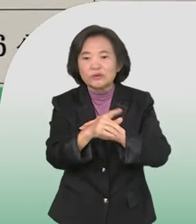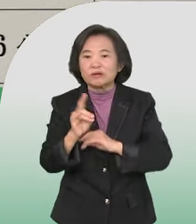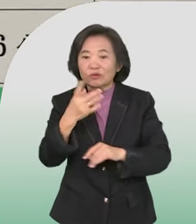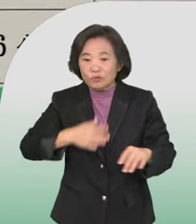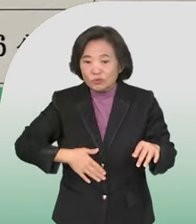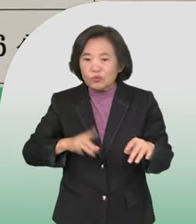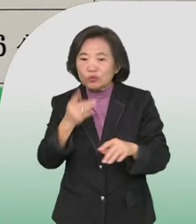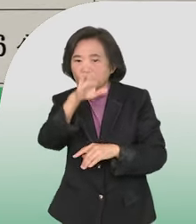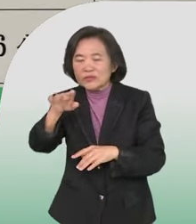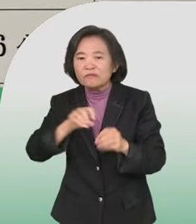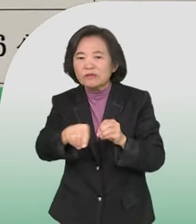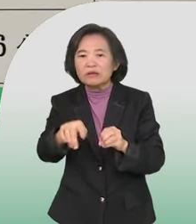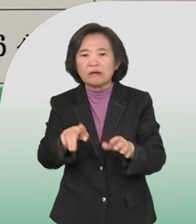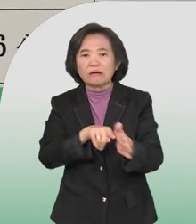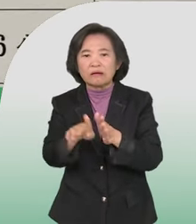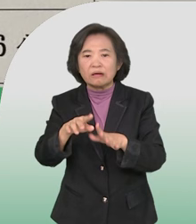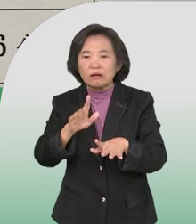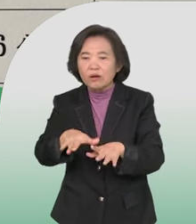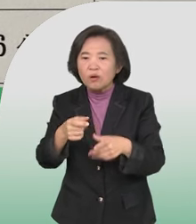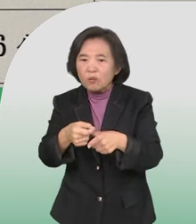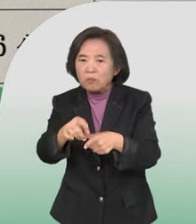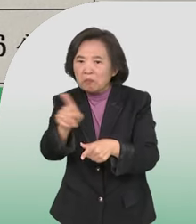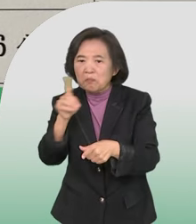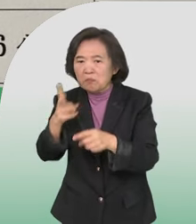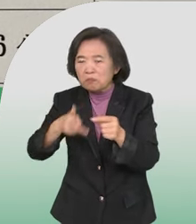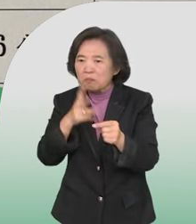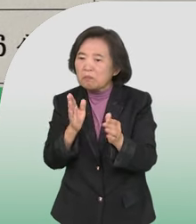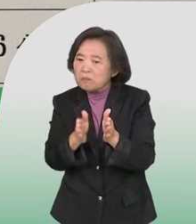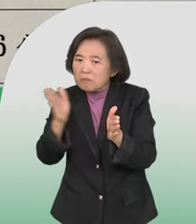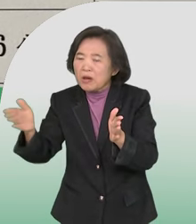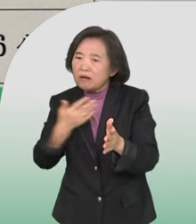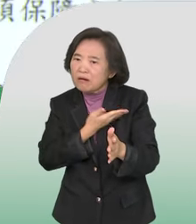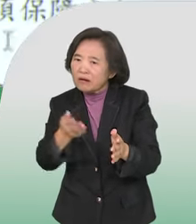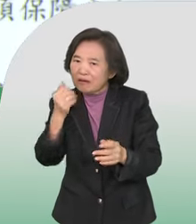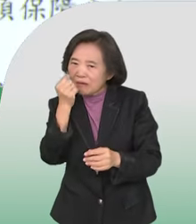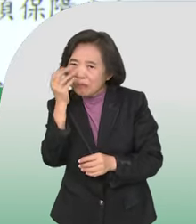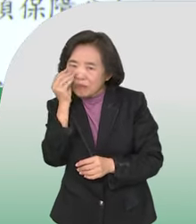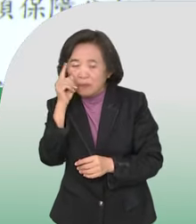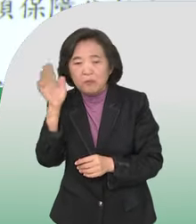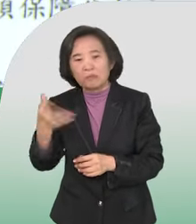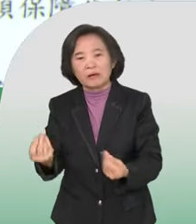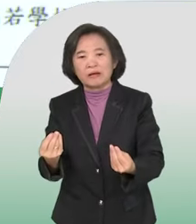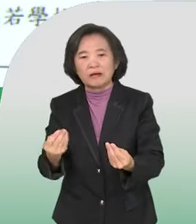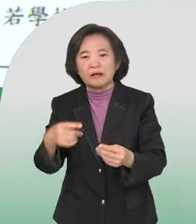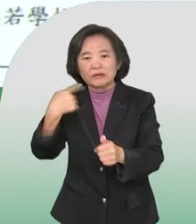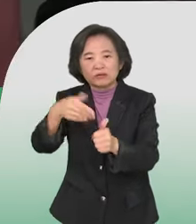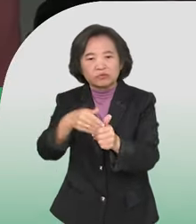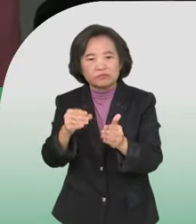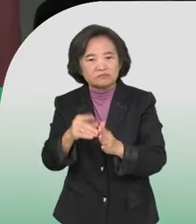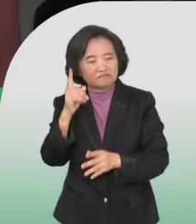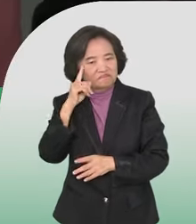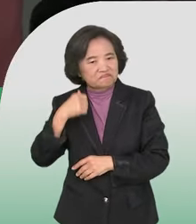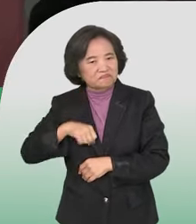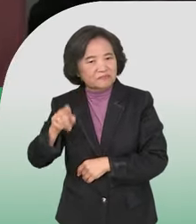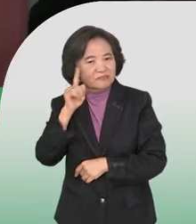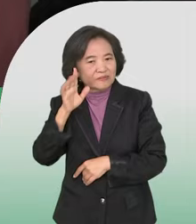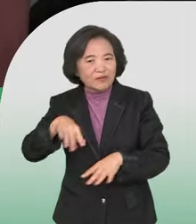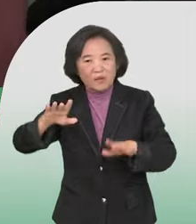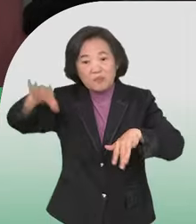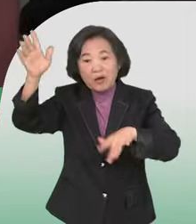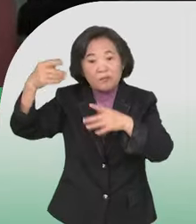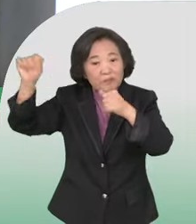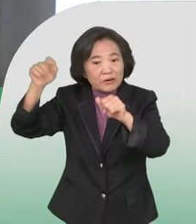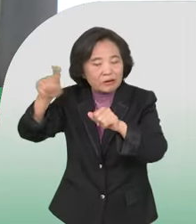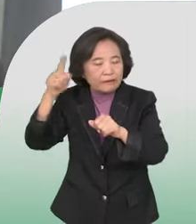度量产的粉膏，模仿观察期的三日全检期。对顿教育局的做法，的确服装服饰佮